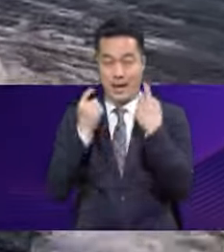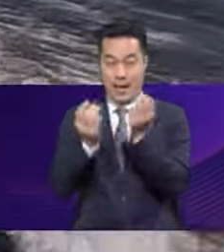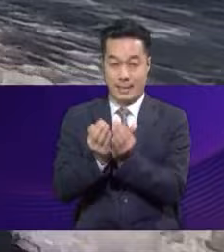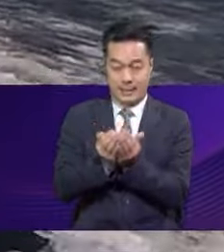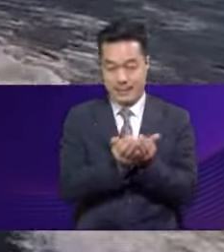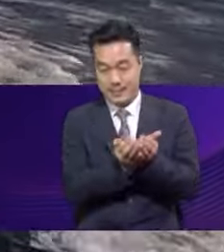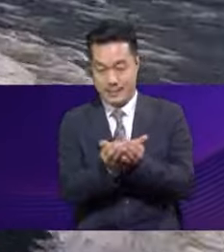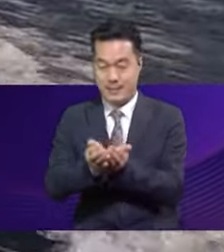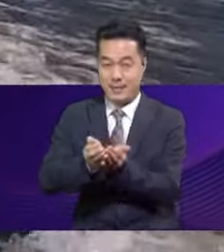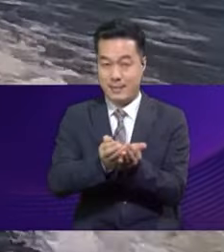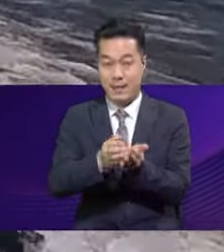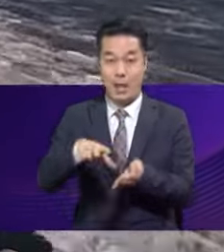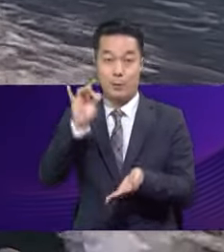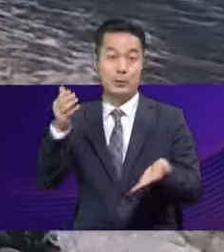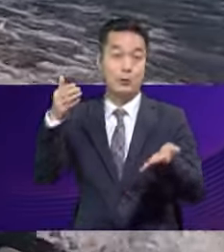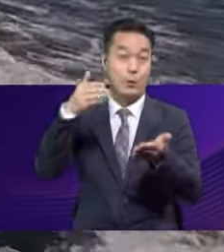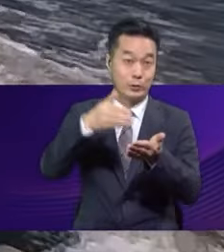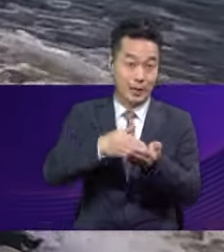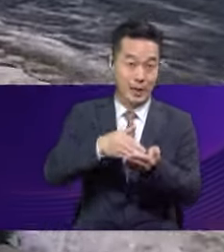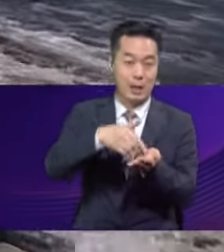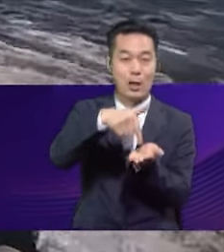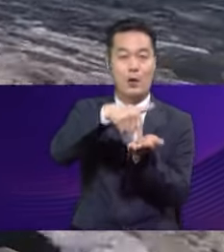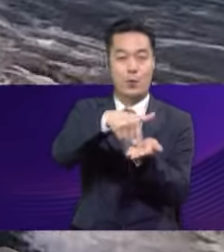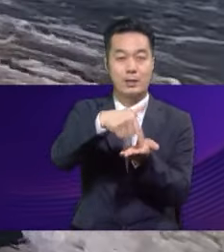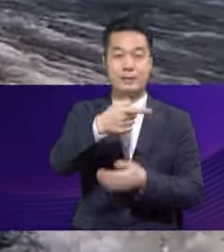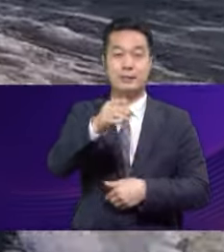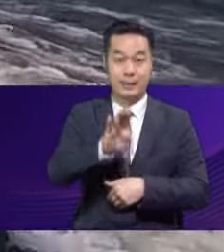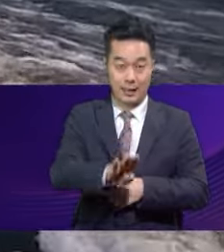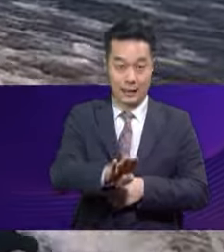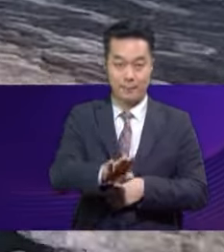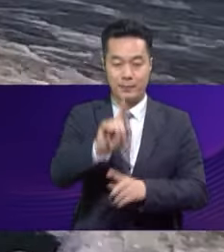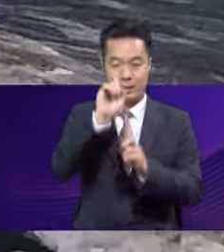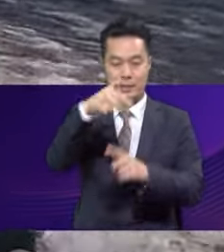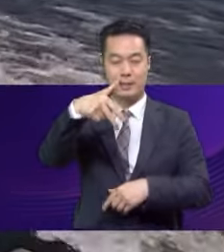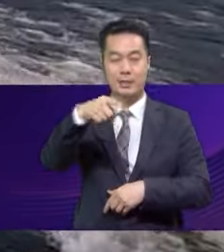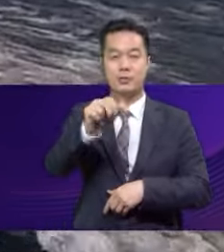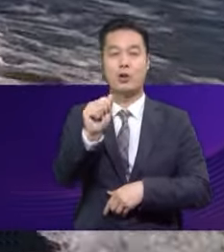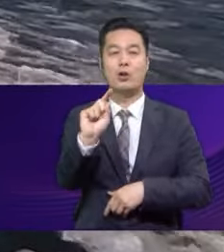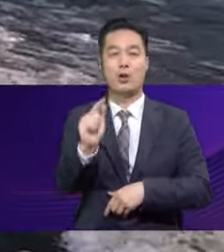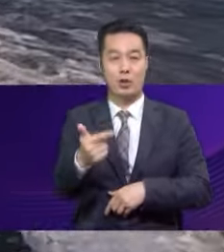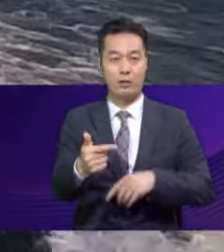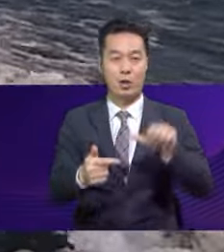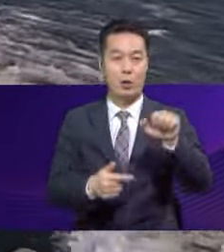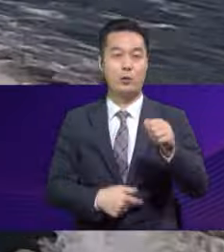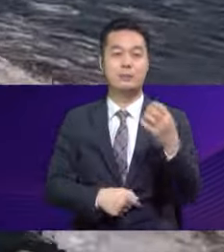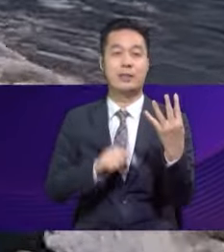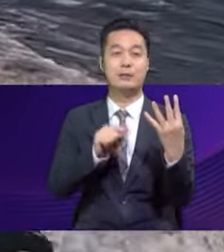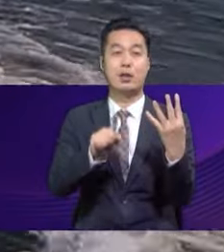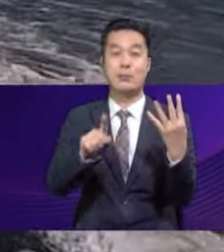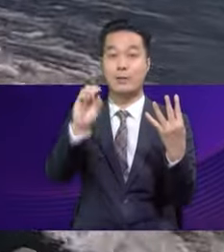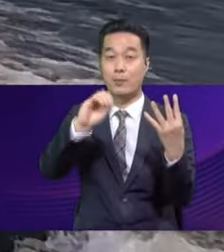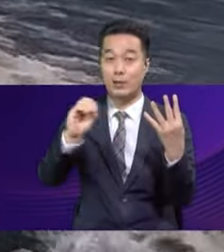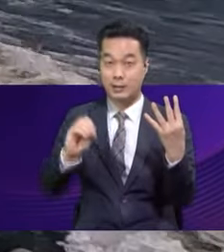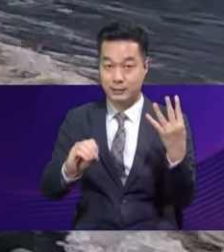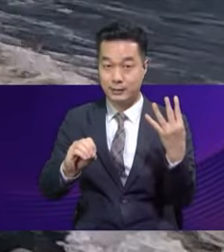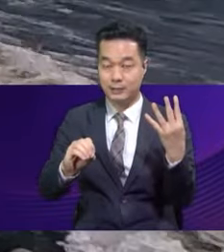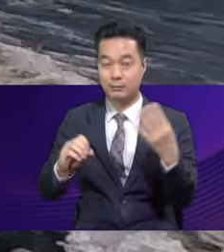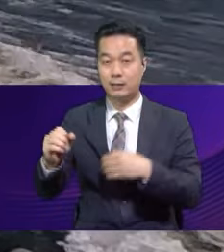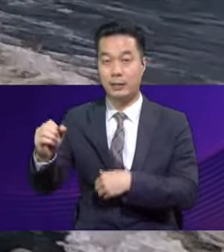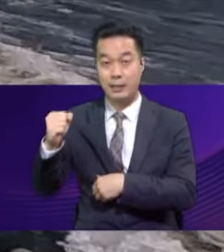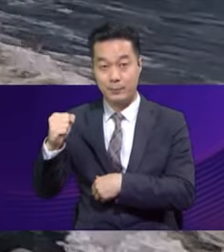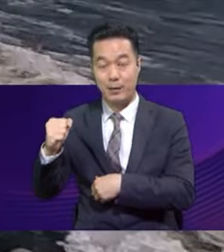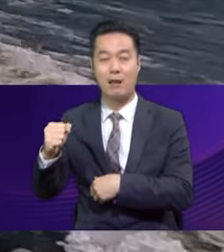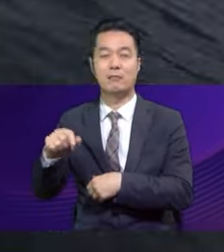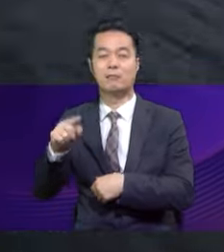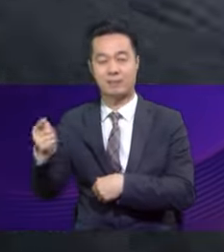보고 있습니다. 가장 먼저 도착한 곳은 서울 광진 갑입니다. 민주당 이정원 후보 54.1% 예측 1위, 예측 2위는 국민의힘 김병민